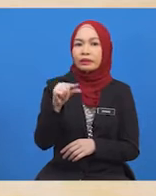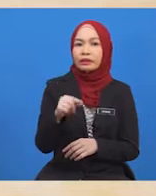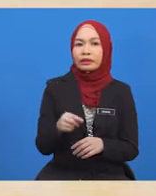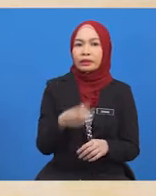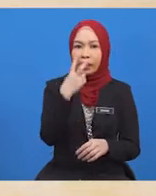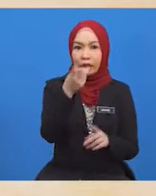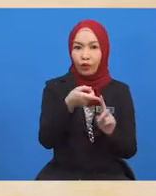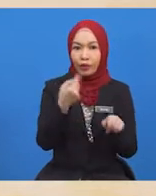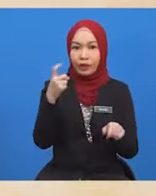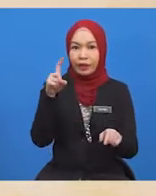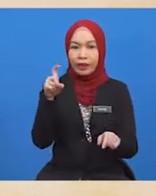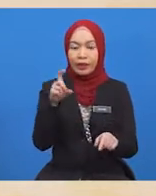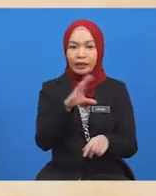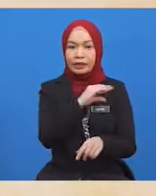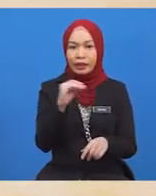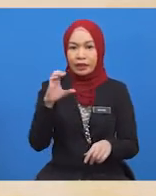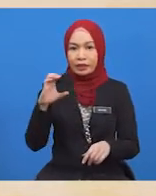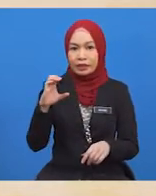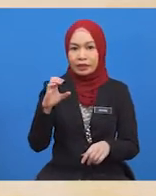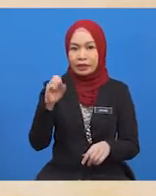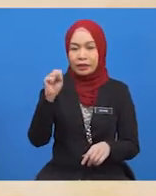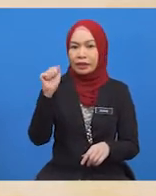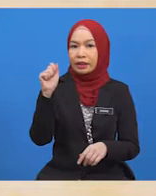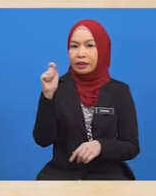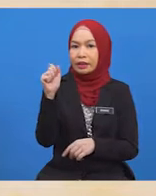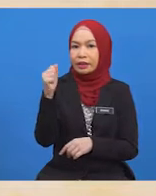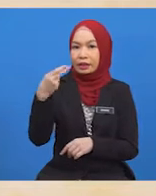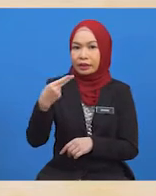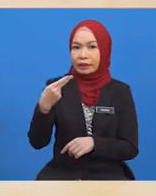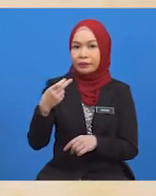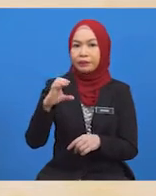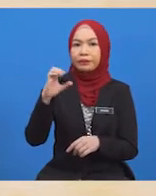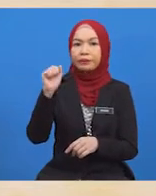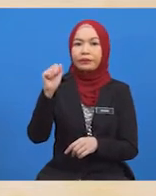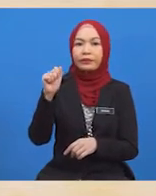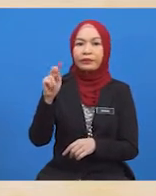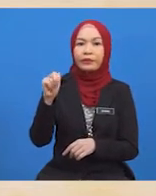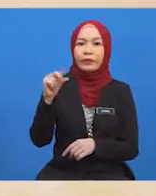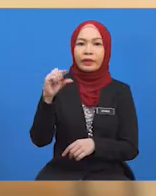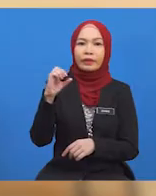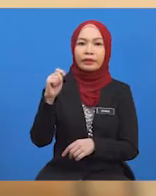Dan C. Satah mencancang sebagaimana dilihat dari Y.